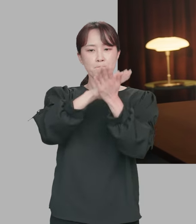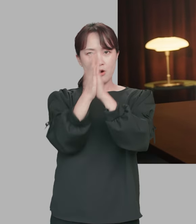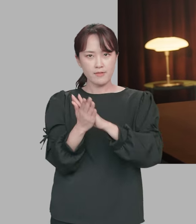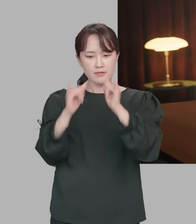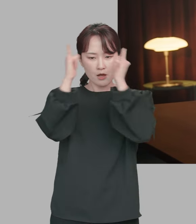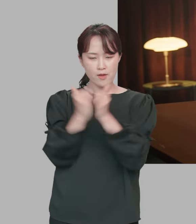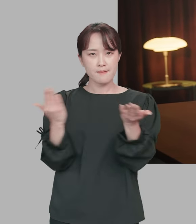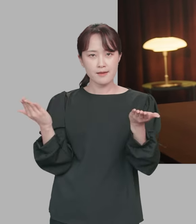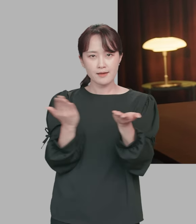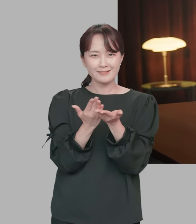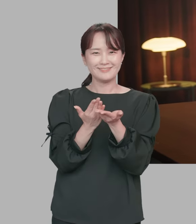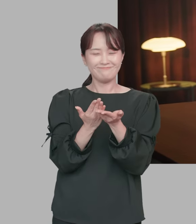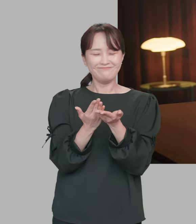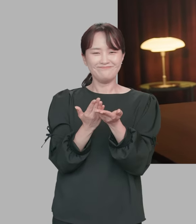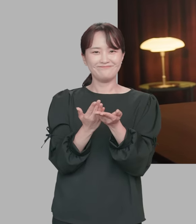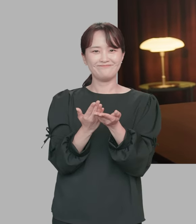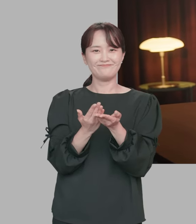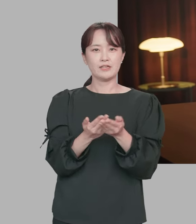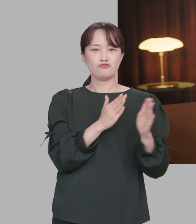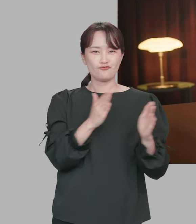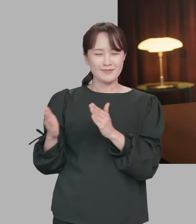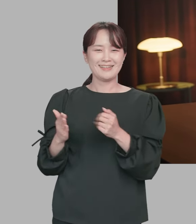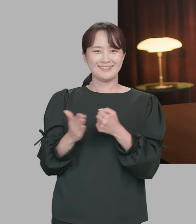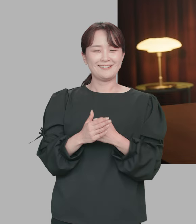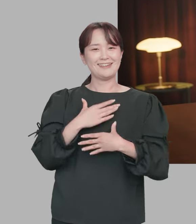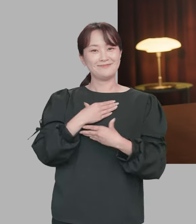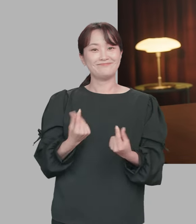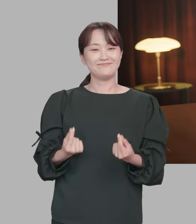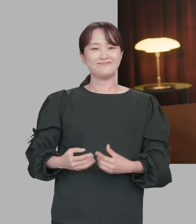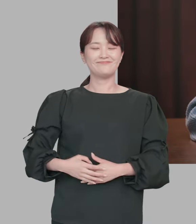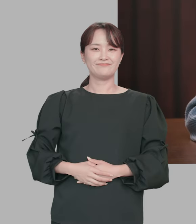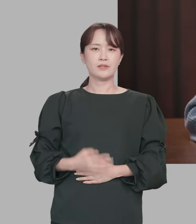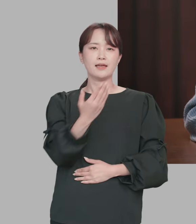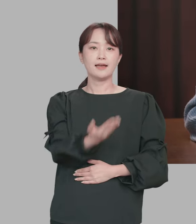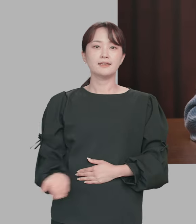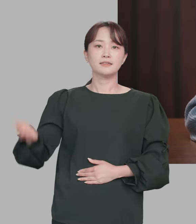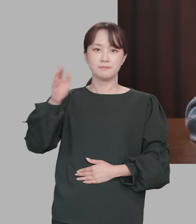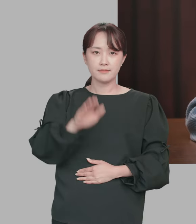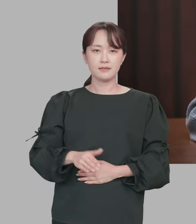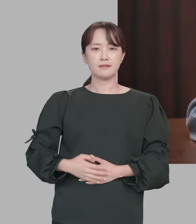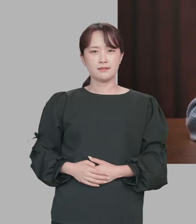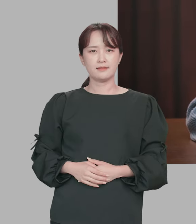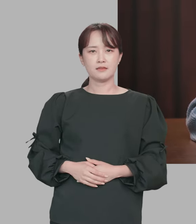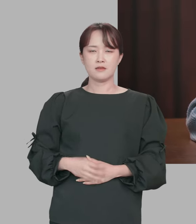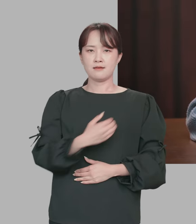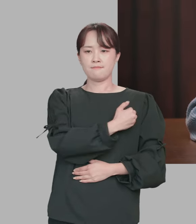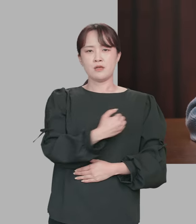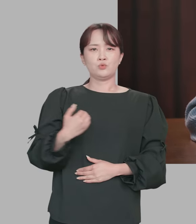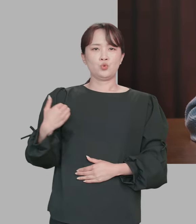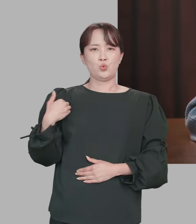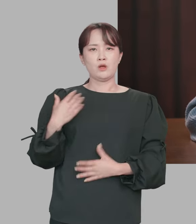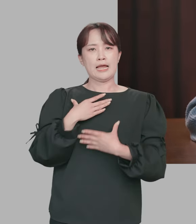다양한 맞춤형 정책들을 진행할 예정이라고 하니 조금은 안심이 되는 것 같습니다. 하지만 이것만으로는 만족할